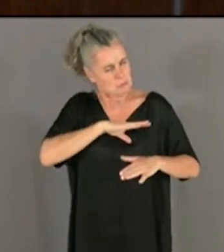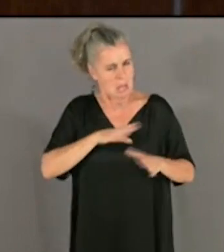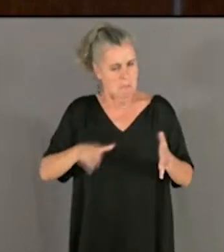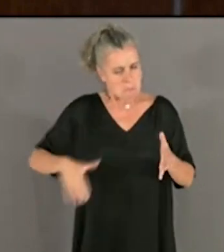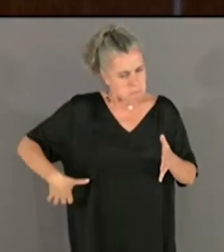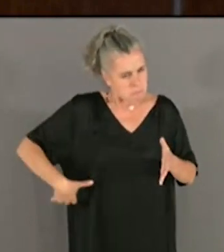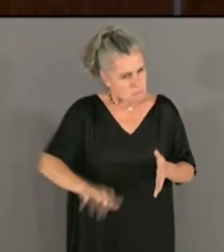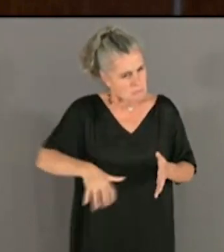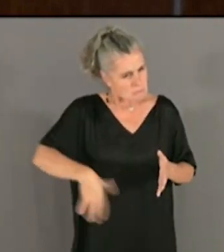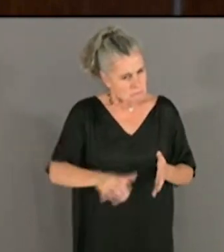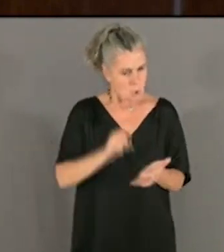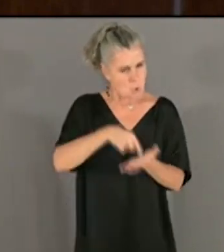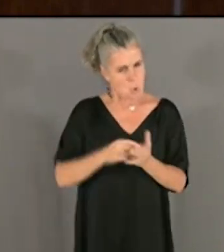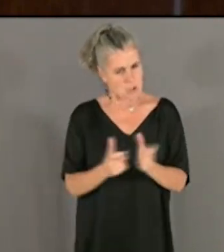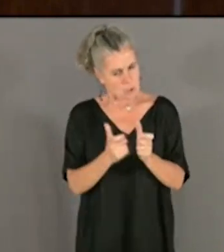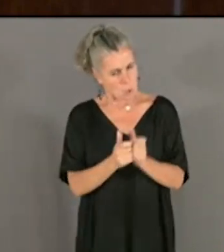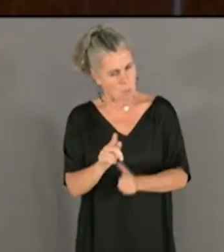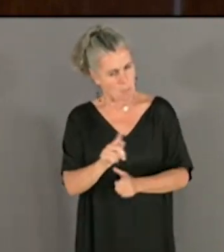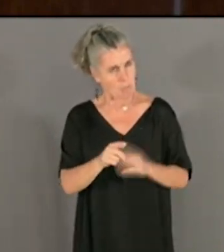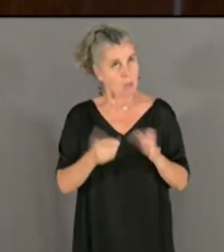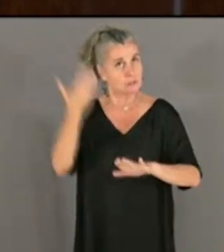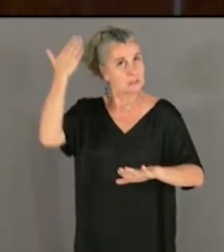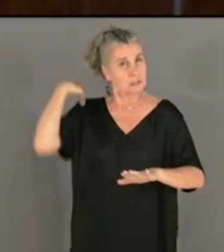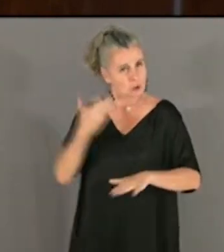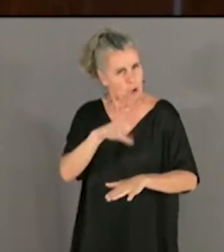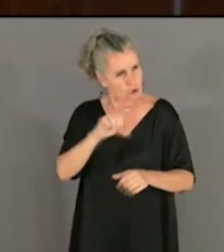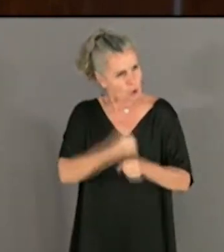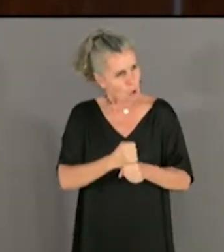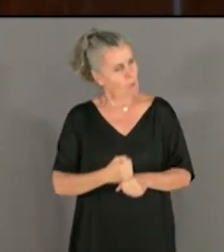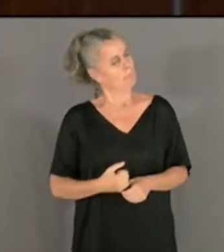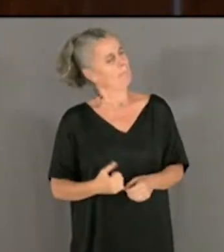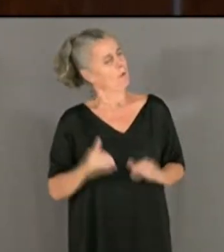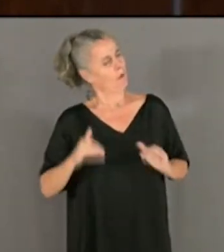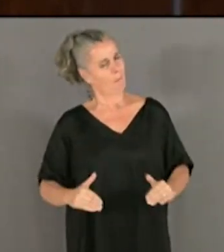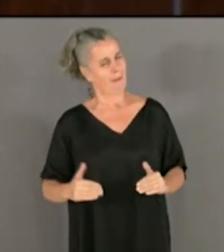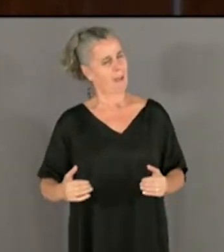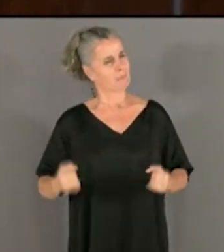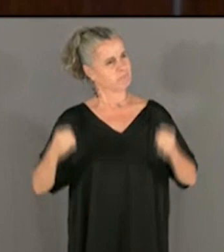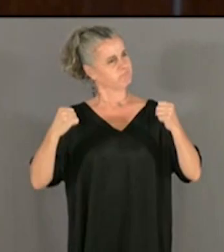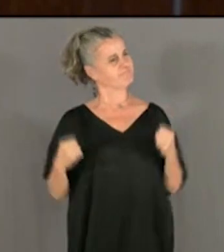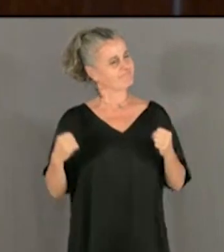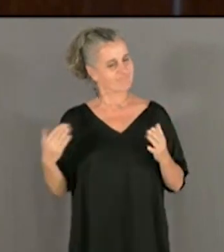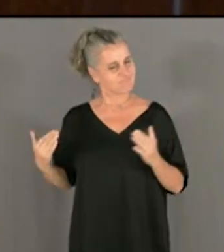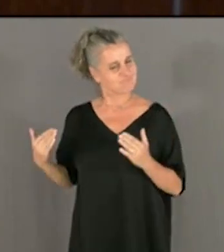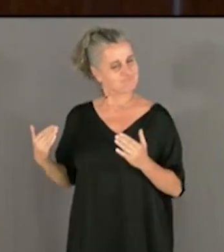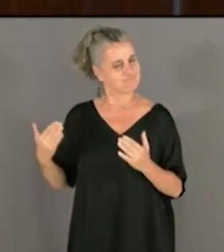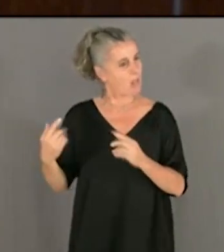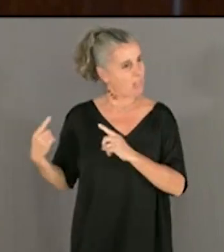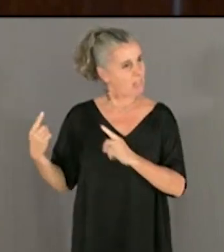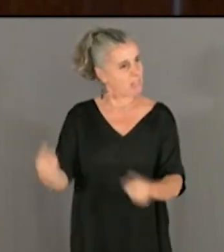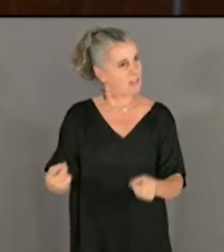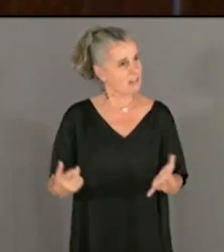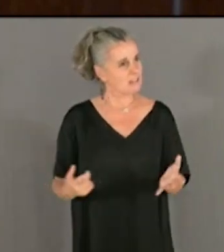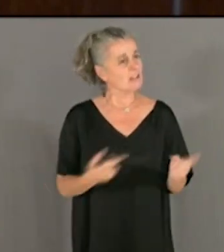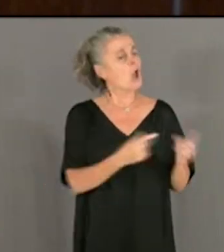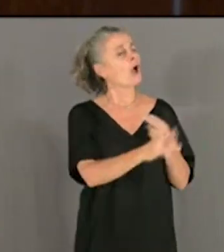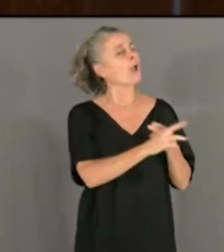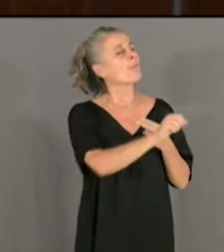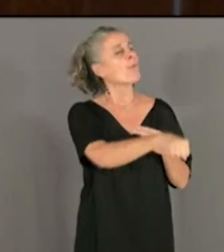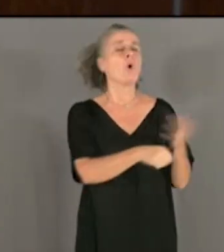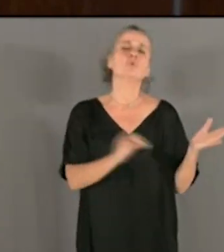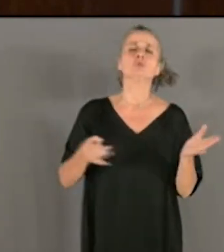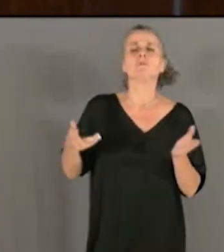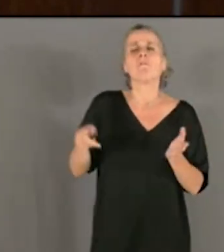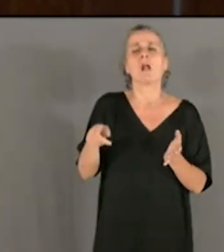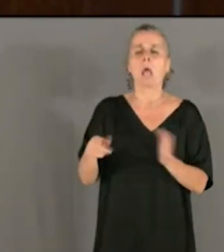depuis 100 ans. Enfin, c'est une institution. Alors vous pourriez me répondre que c'est pas parce qu'ils sont là depuis longtemps qu'ils sont pertinents